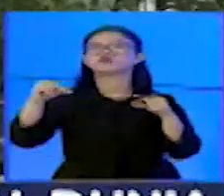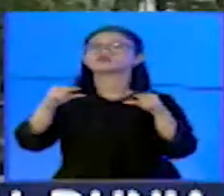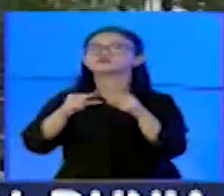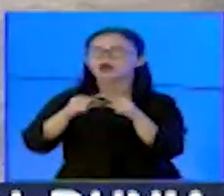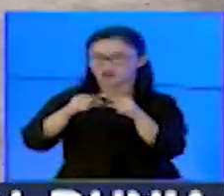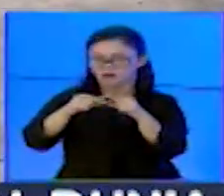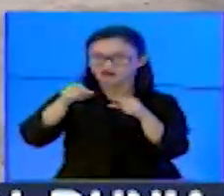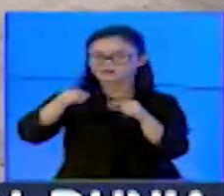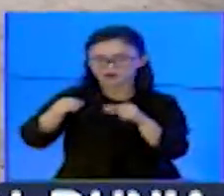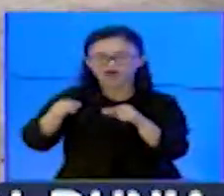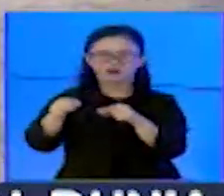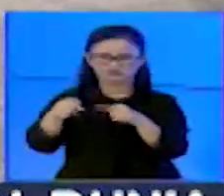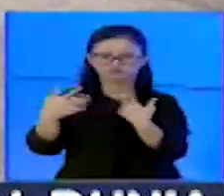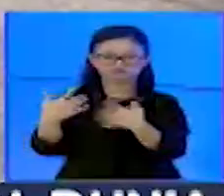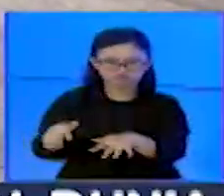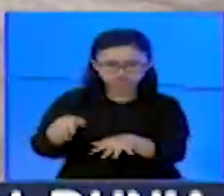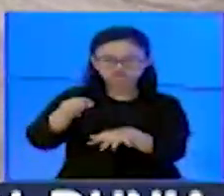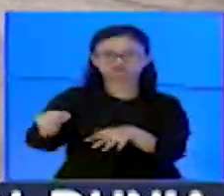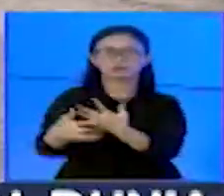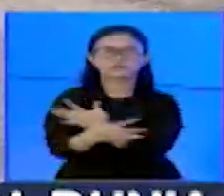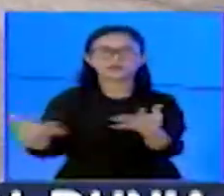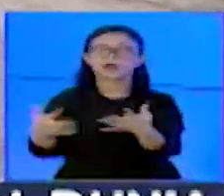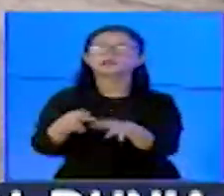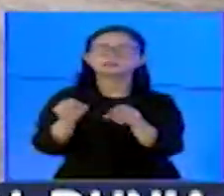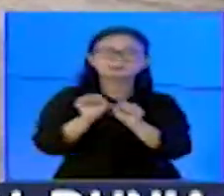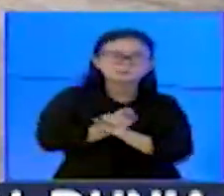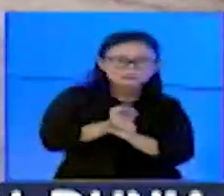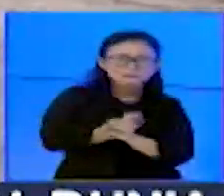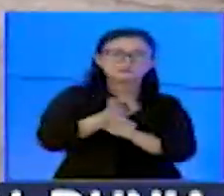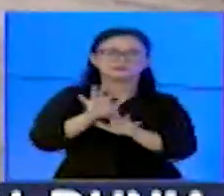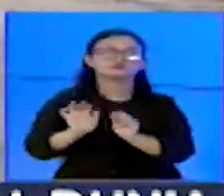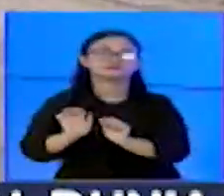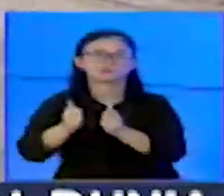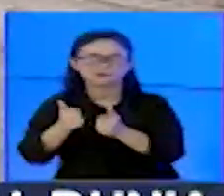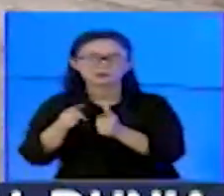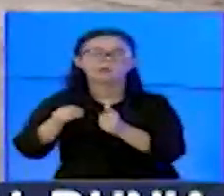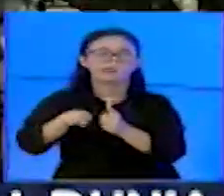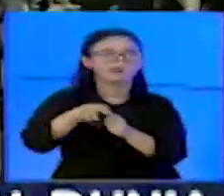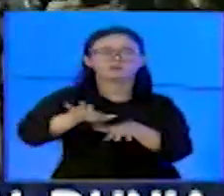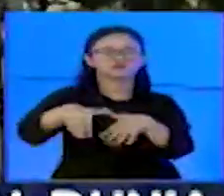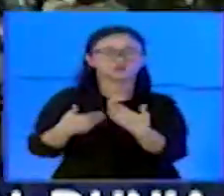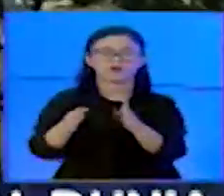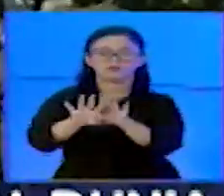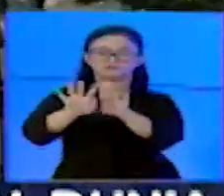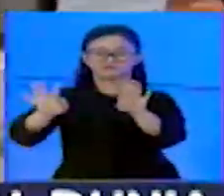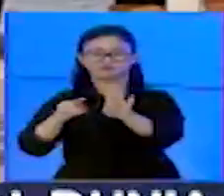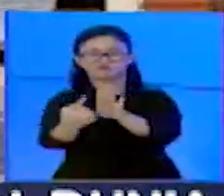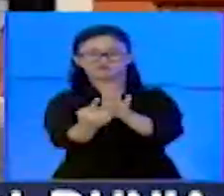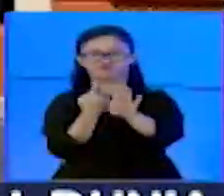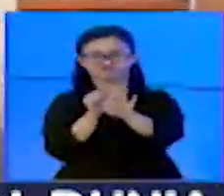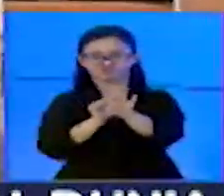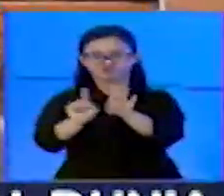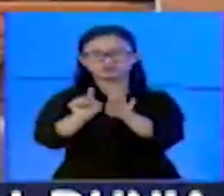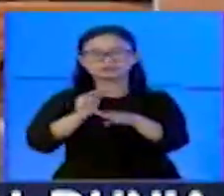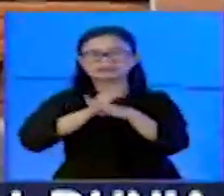warga sekitar Perumahan memberlakukan pembatasan kegiatan selain menutup akses jalan masuk ke Perumahan dua masjid